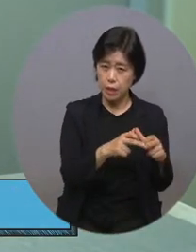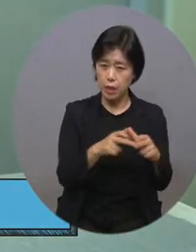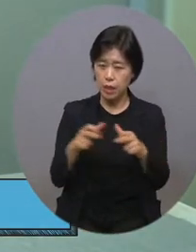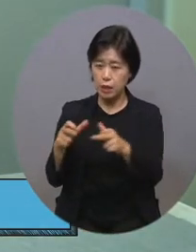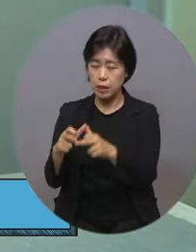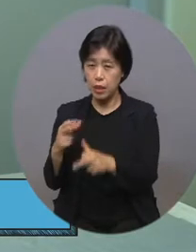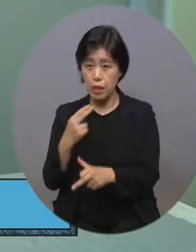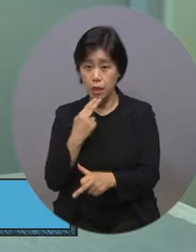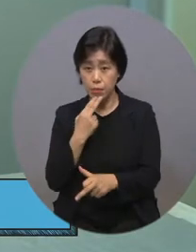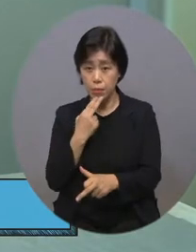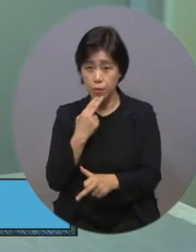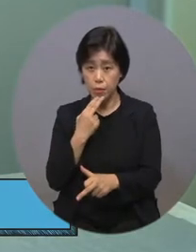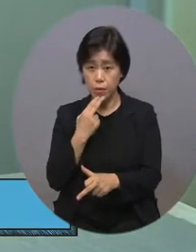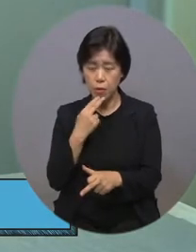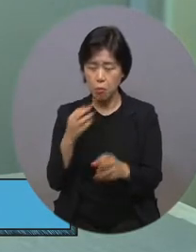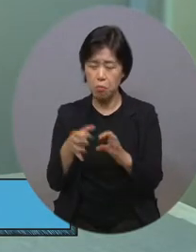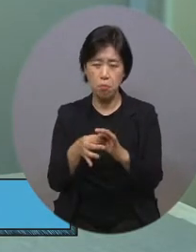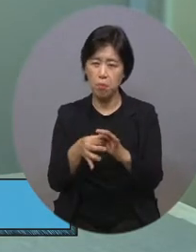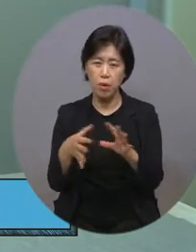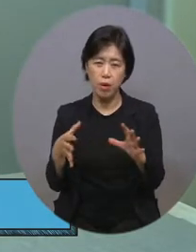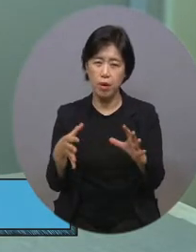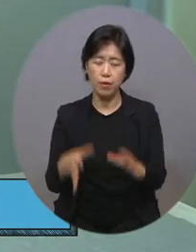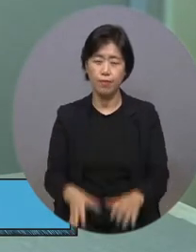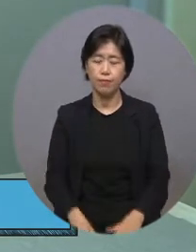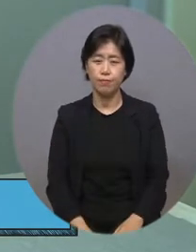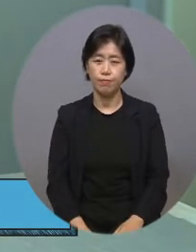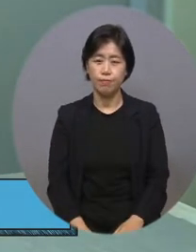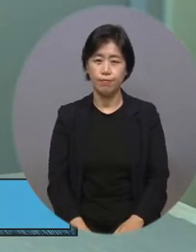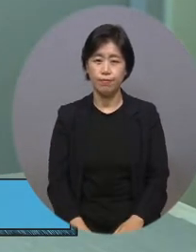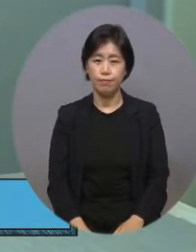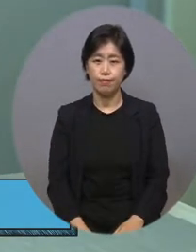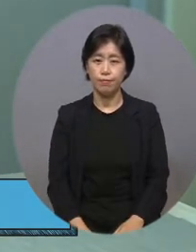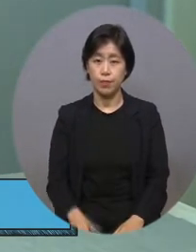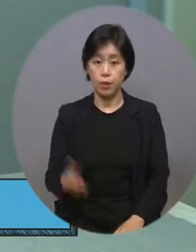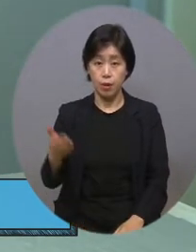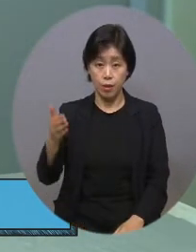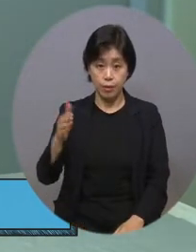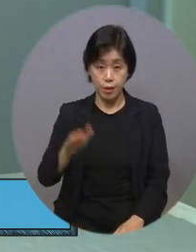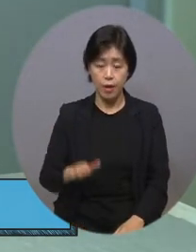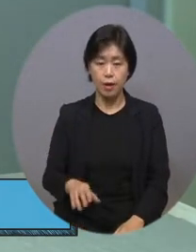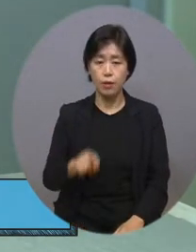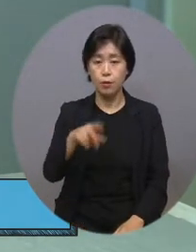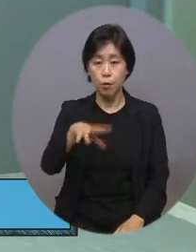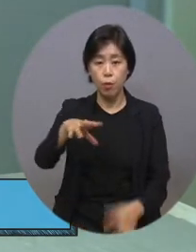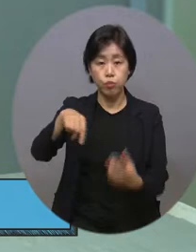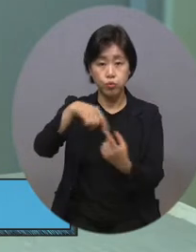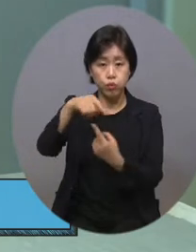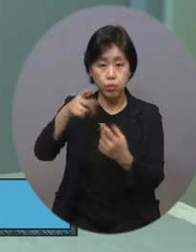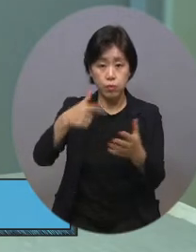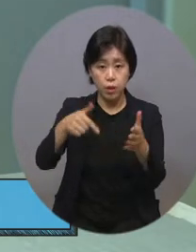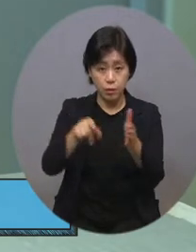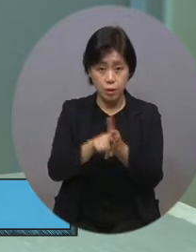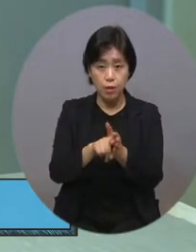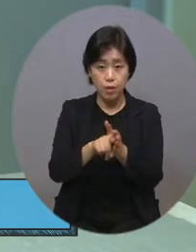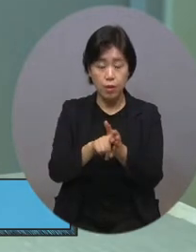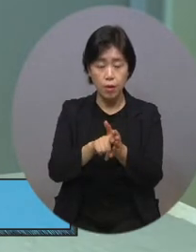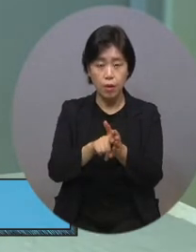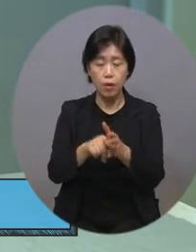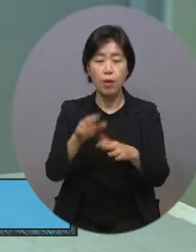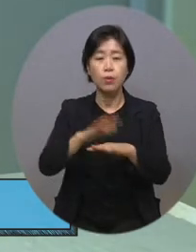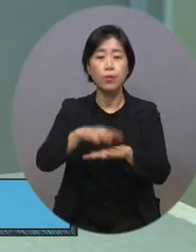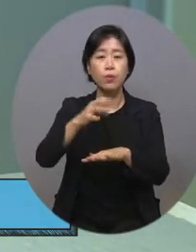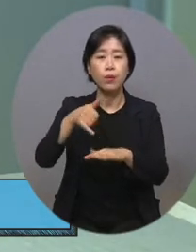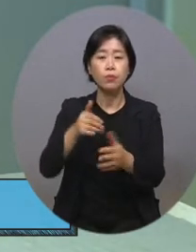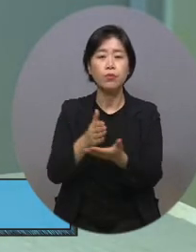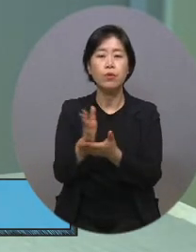업무가 구분되어 있지 않습니다. 하지만 이제 스마트팜을 운영하기 위해서는 농업